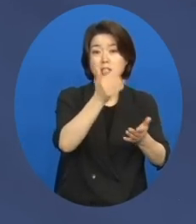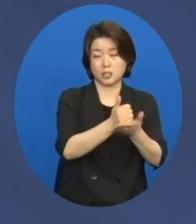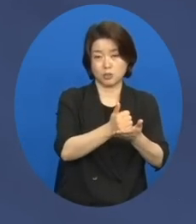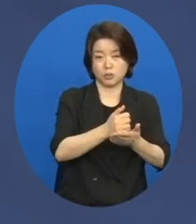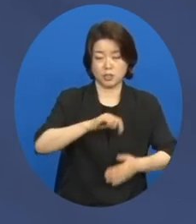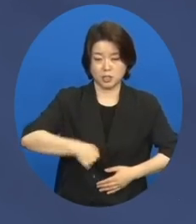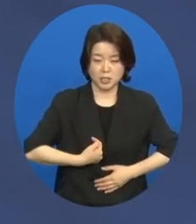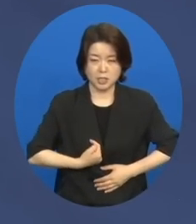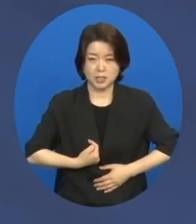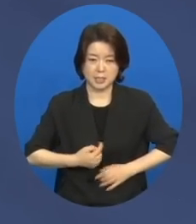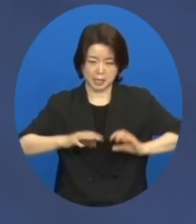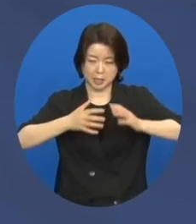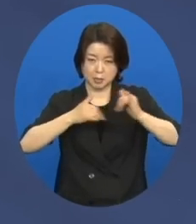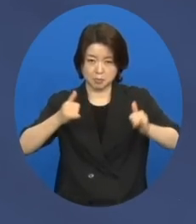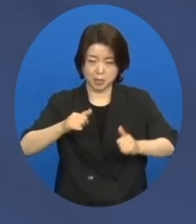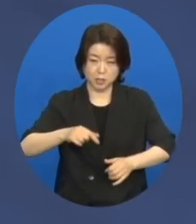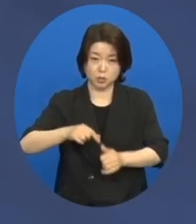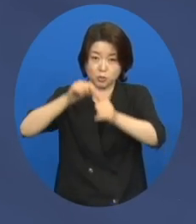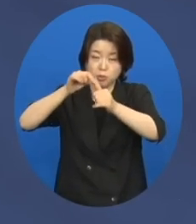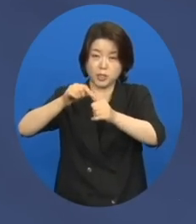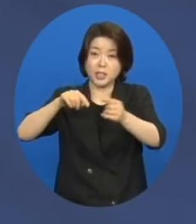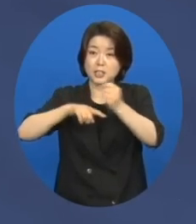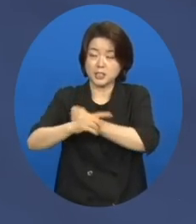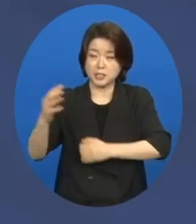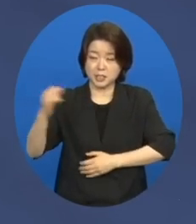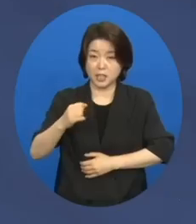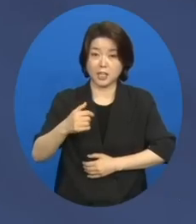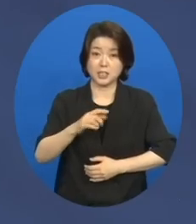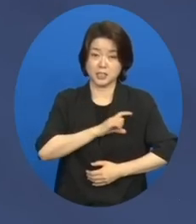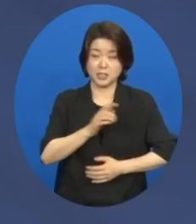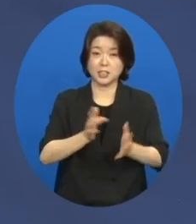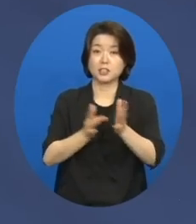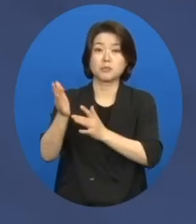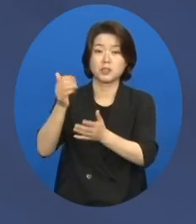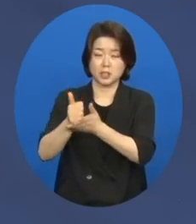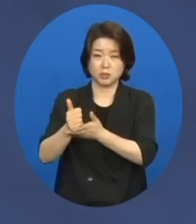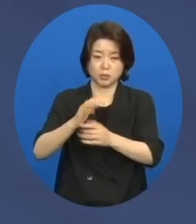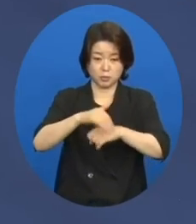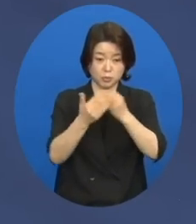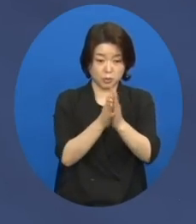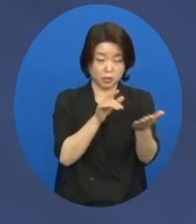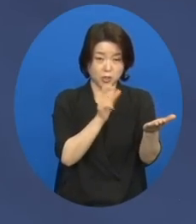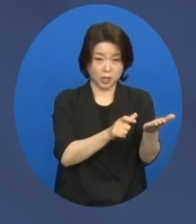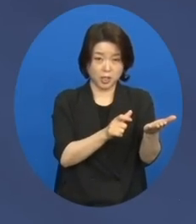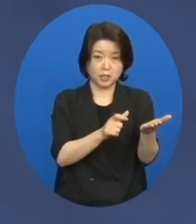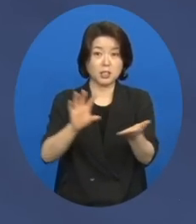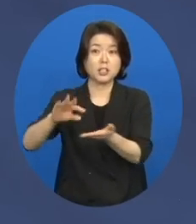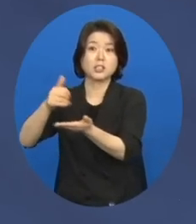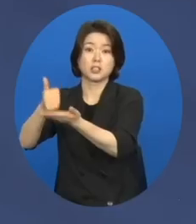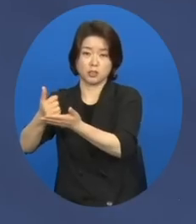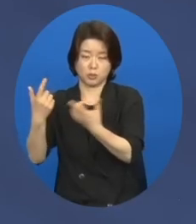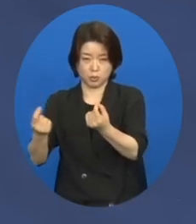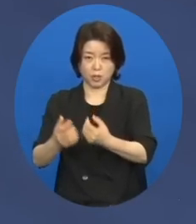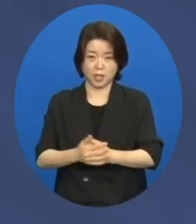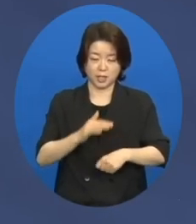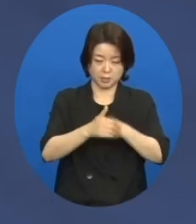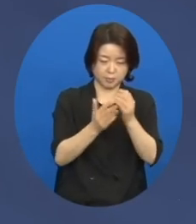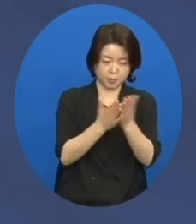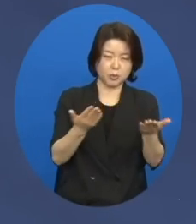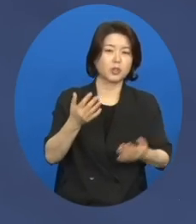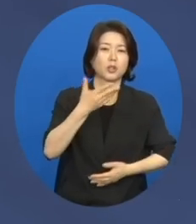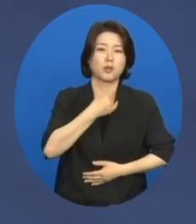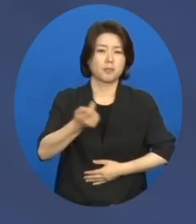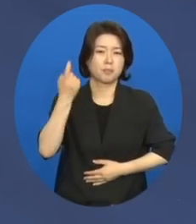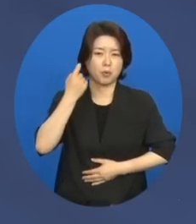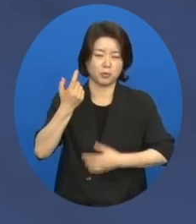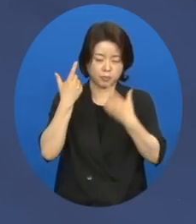이름의 뜻을 가지고 있는 그 예수가 바로 성경이 말한 그리스도다. 이것이 바로 성경의 복음인